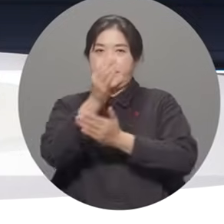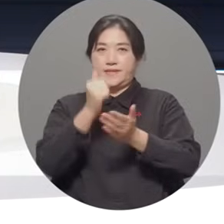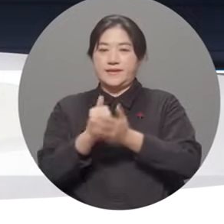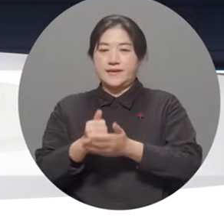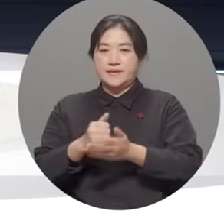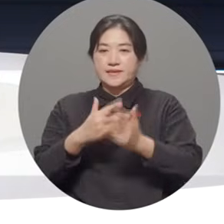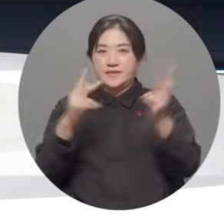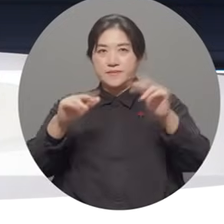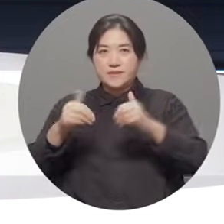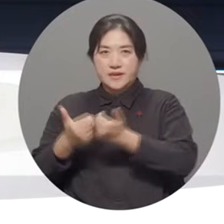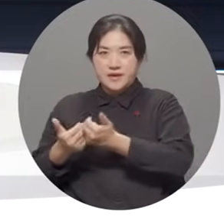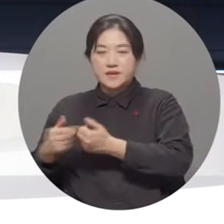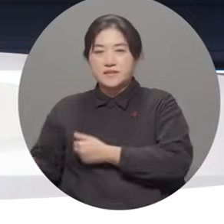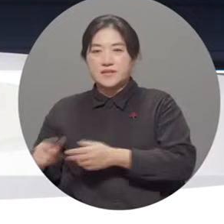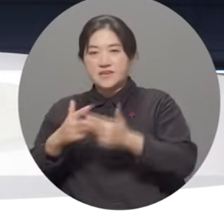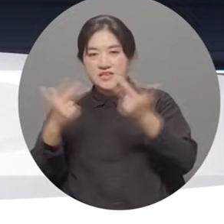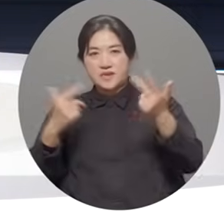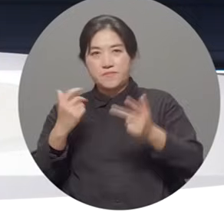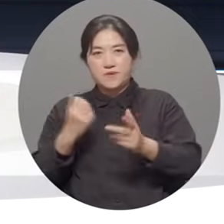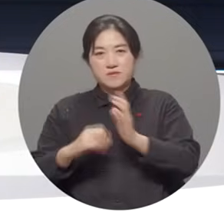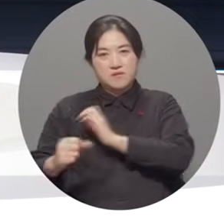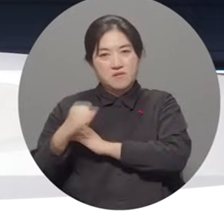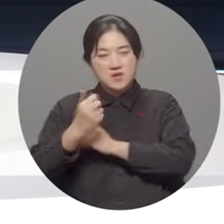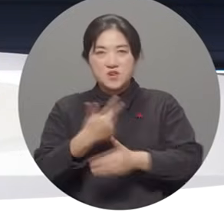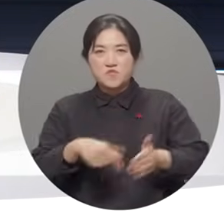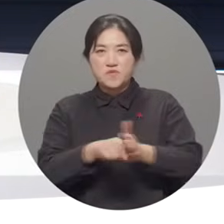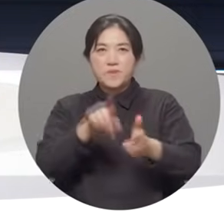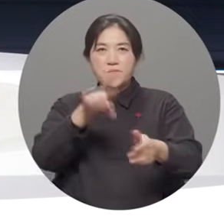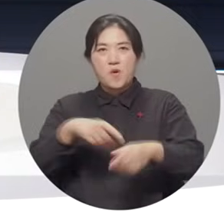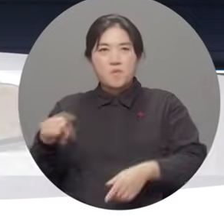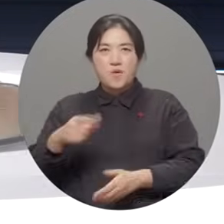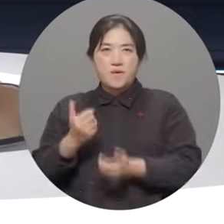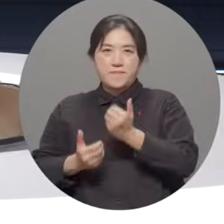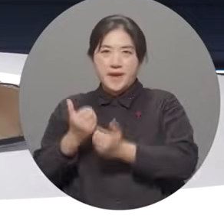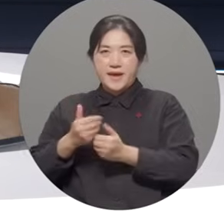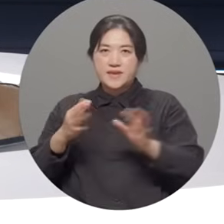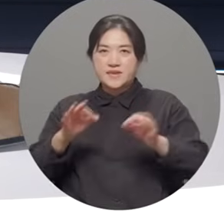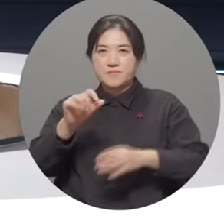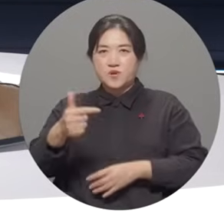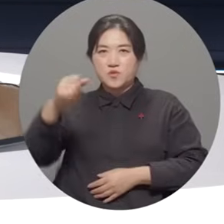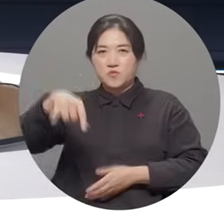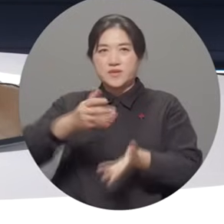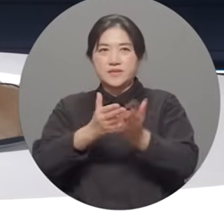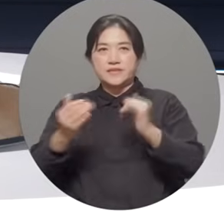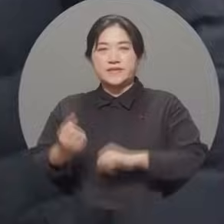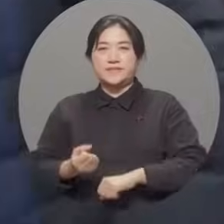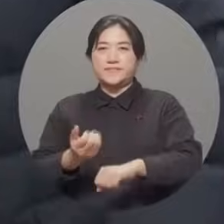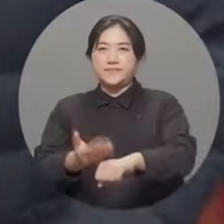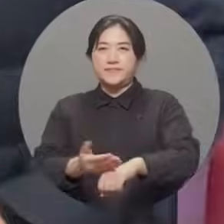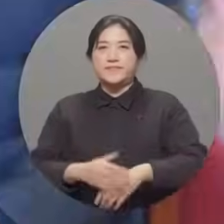이 대표의 입지 강화를 위한 개정안이라며 반발했습니다. 김건희 기자가 보도합니다.